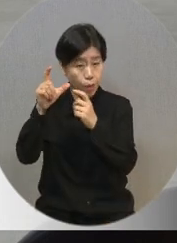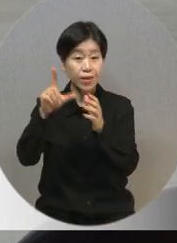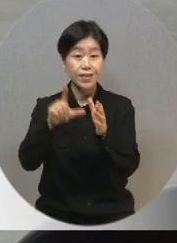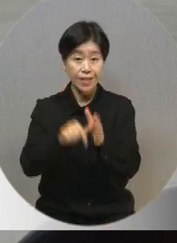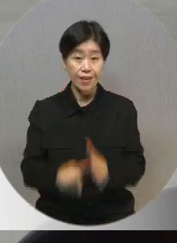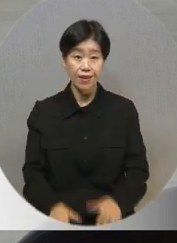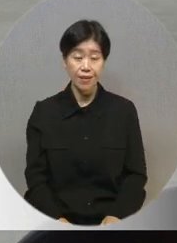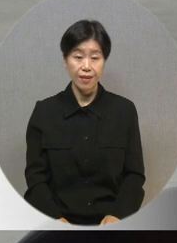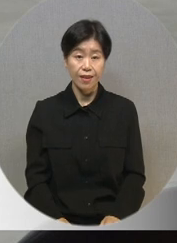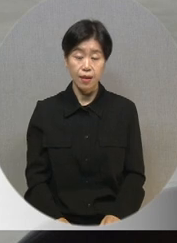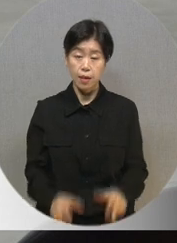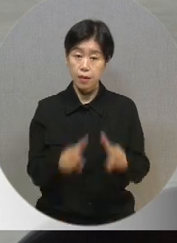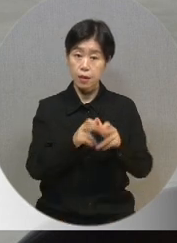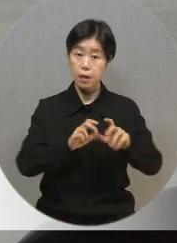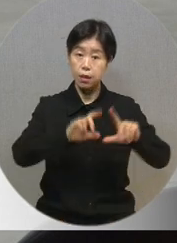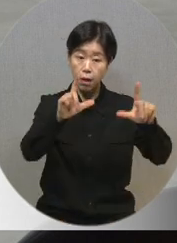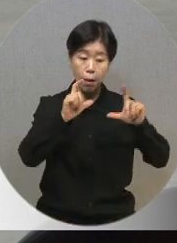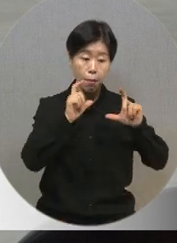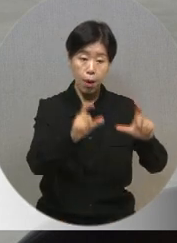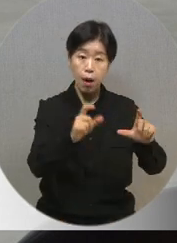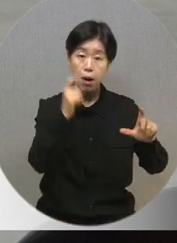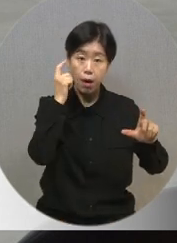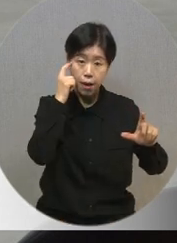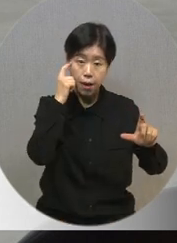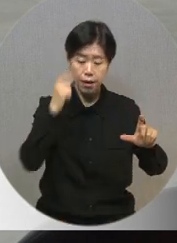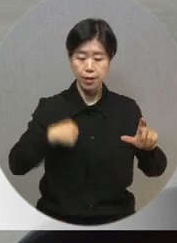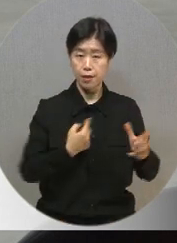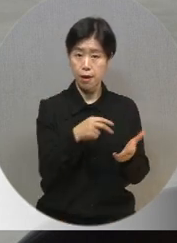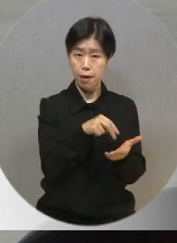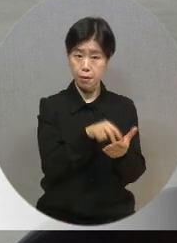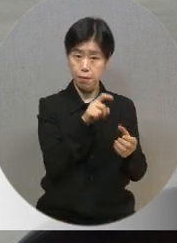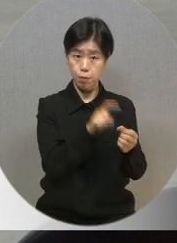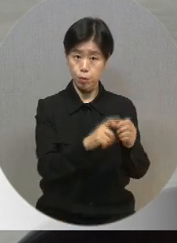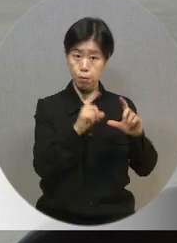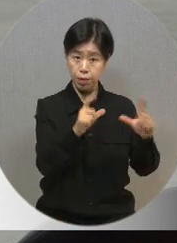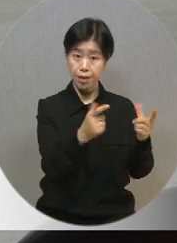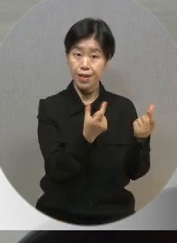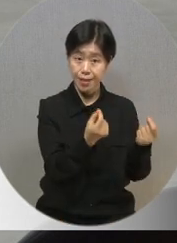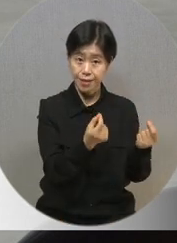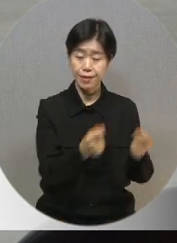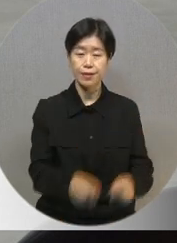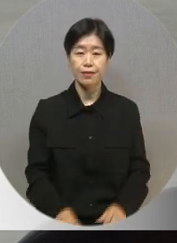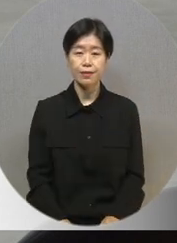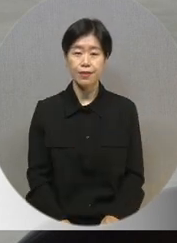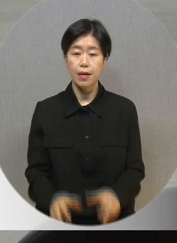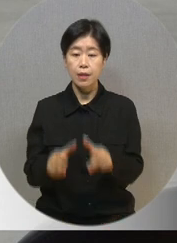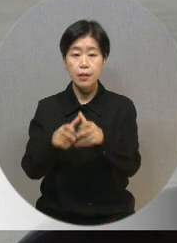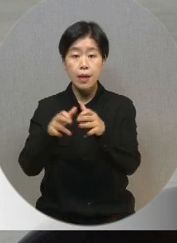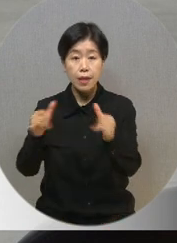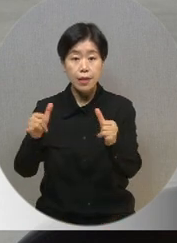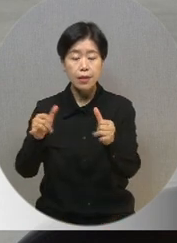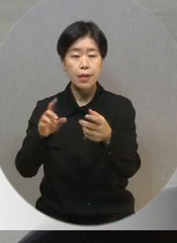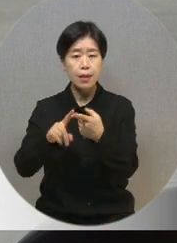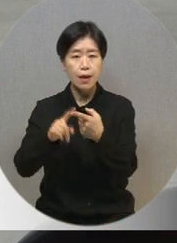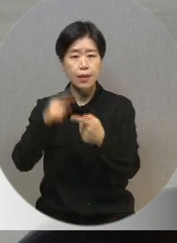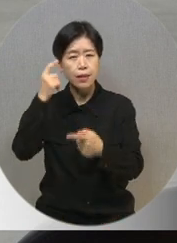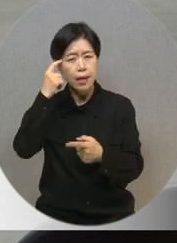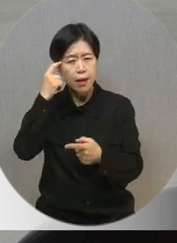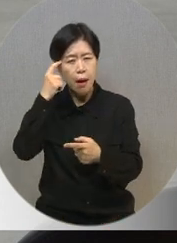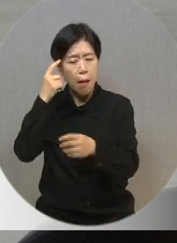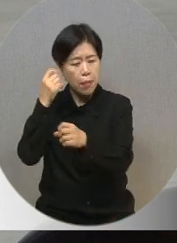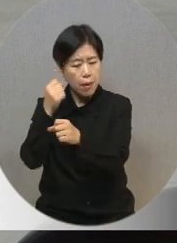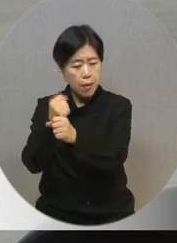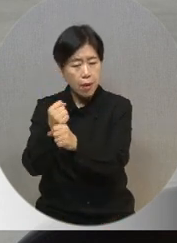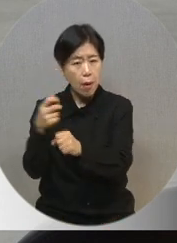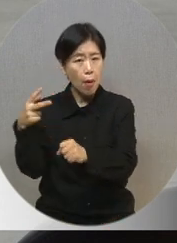우리가 장애인의 날을 사실은 장애인의 자립을 목적으로 만드는 것처럼 우리가 장애인 최고의 장애인식 개선